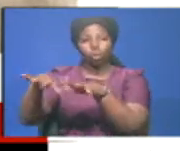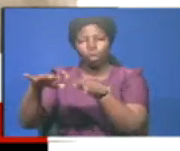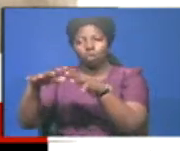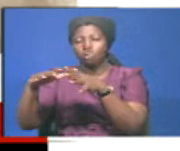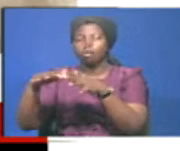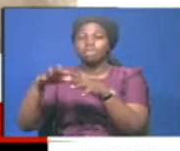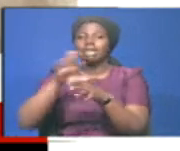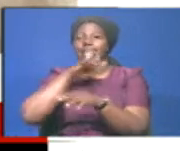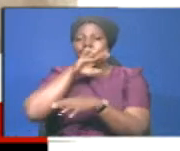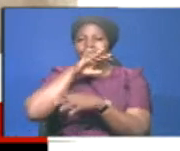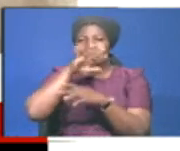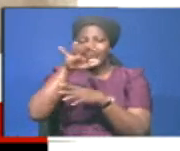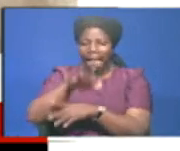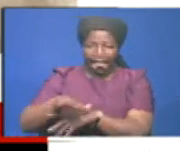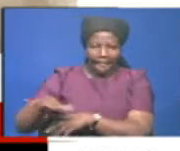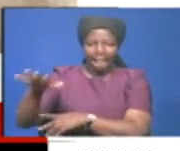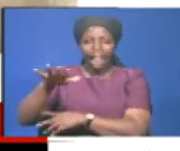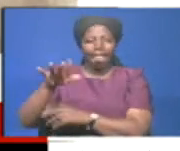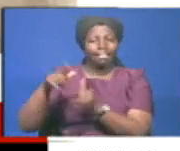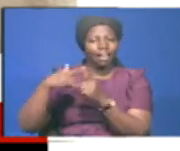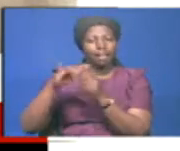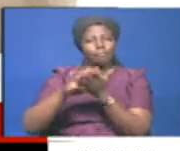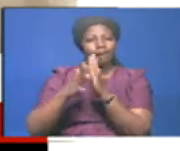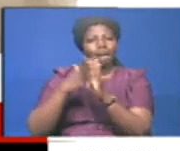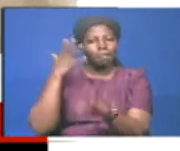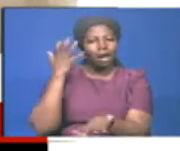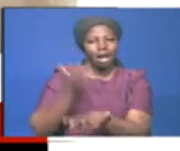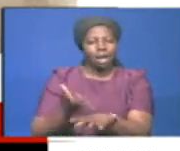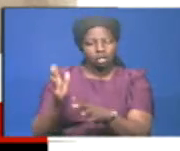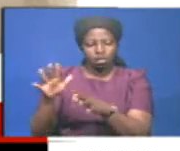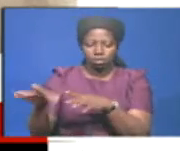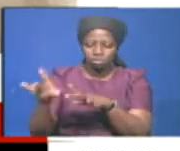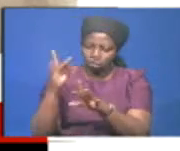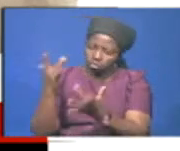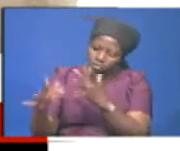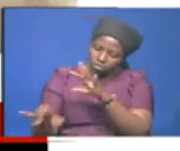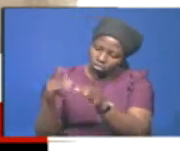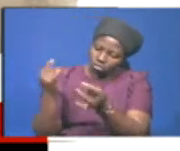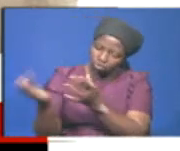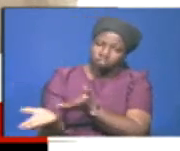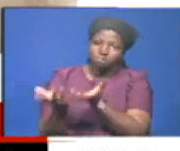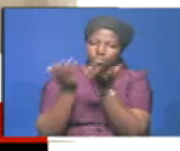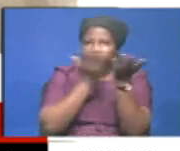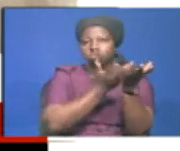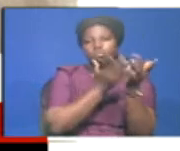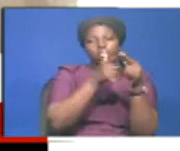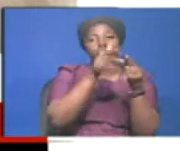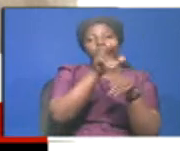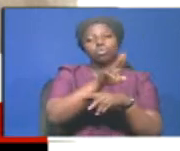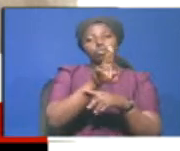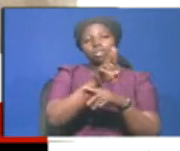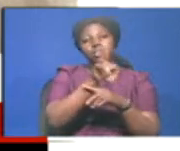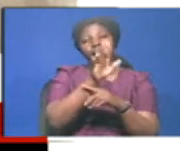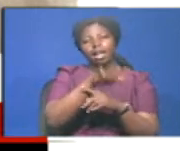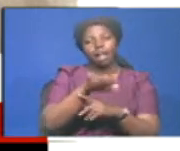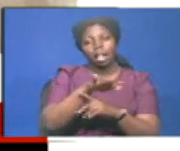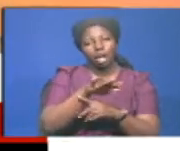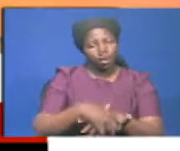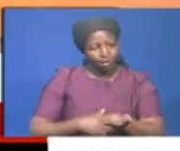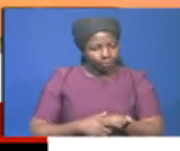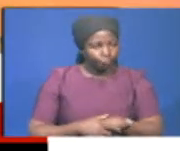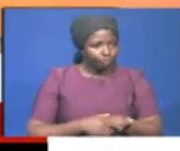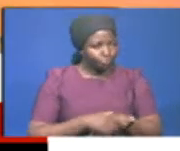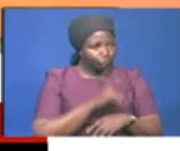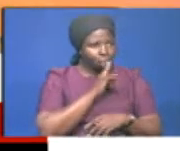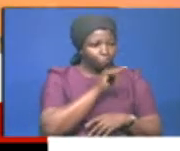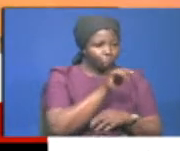sites, na inakuwa ngumu kuitoa huko tena ndio ifike mahali inafaa kutumika tena. Ndio. Hivyo basi pengine